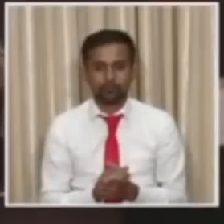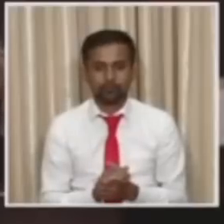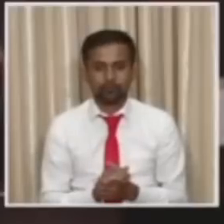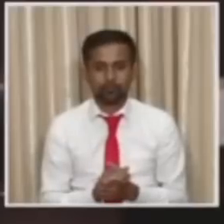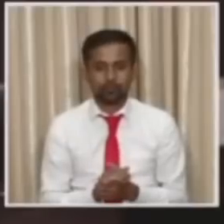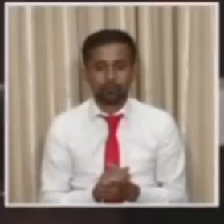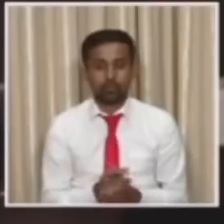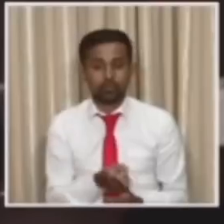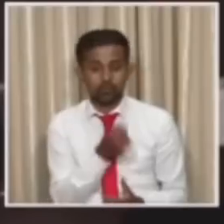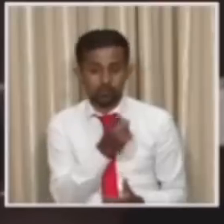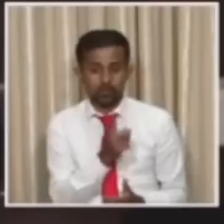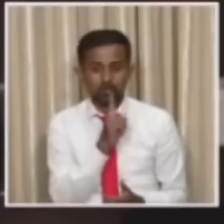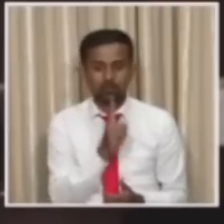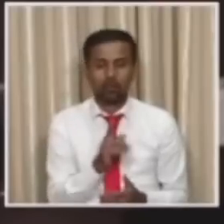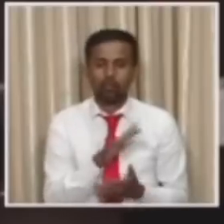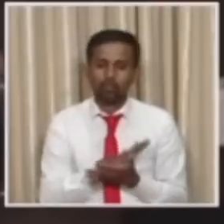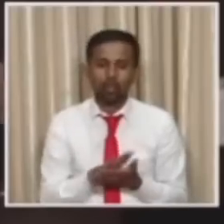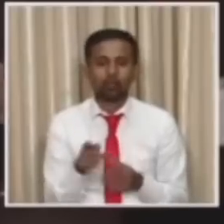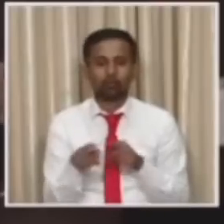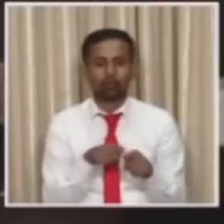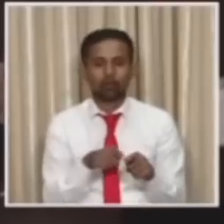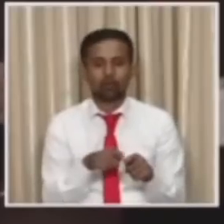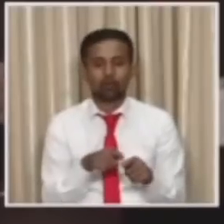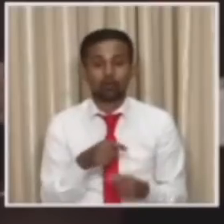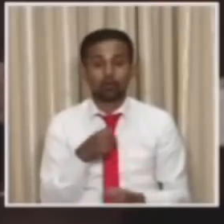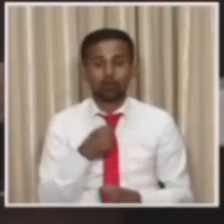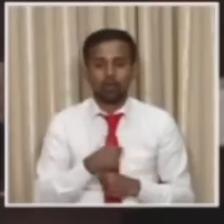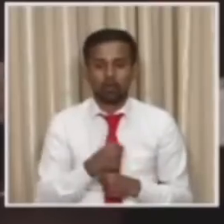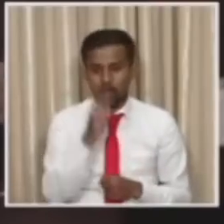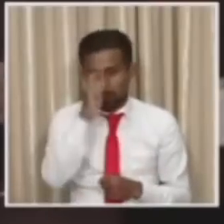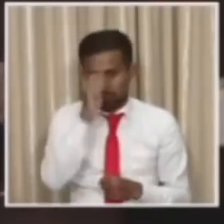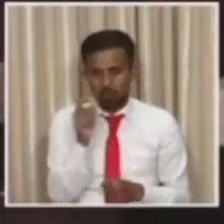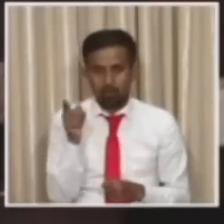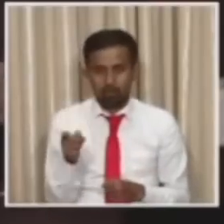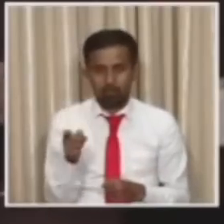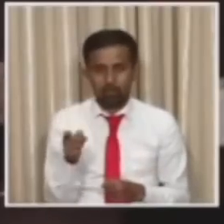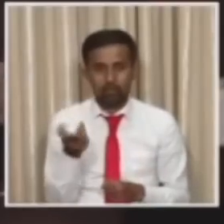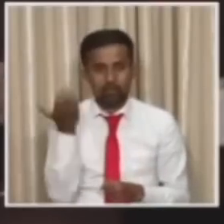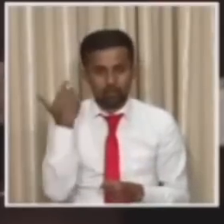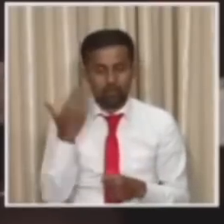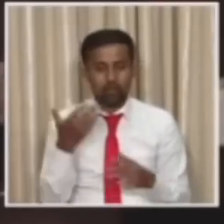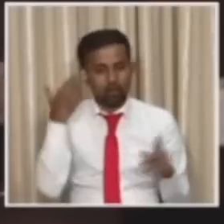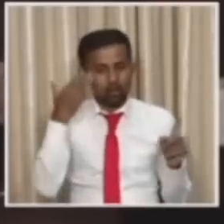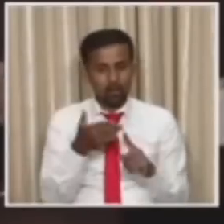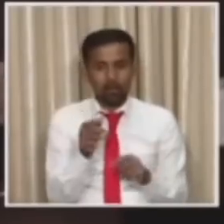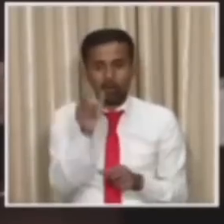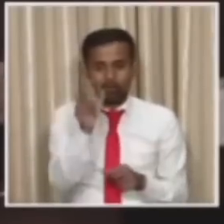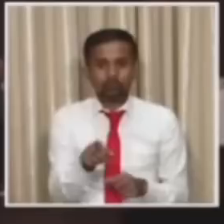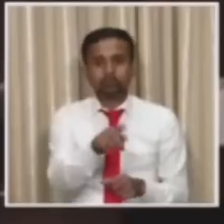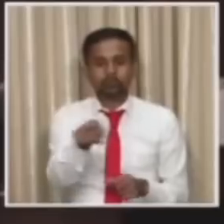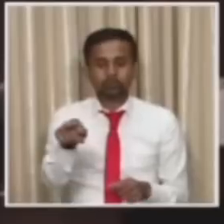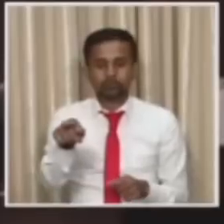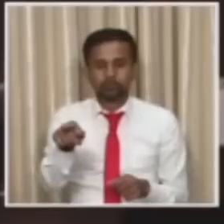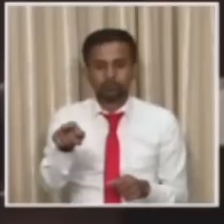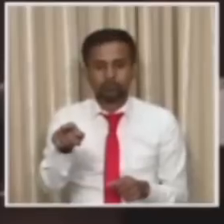ஒரு விடையும் அந்த வகையிலே தான் திரு கஜேந்திரகுமார் பொன்னம்பலம் அவரும் அன்று அந்த நடந்த சம்பவத்தை பற்றி நீங்கள் யார் உங்களுடைய அடையாள அட்டை காட்டுங்கள் என்று